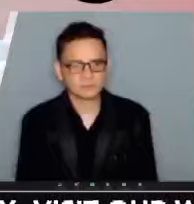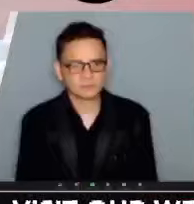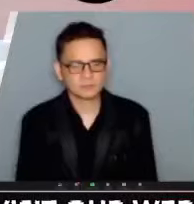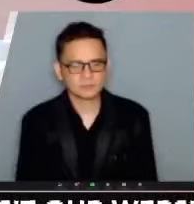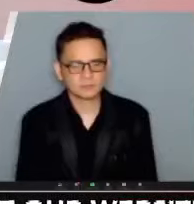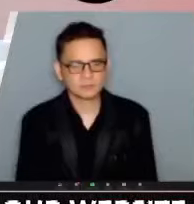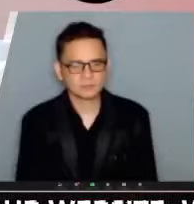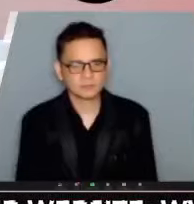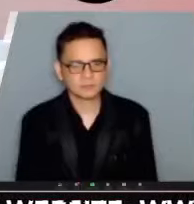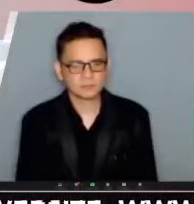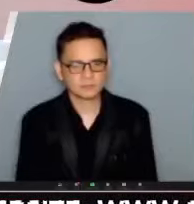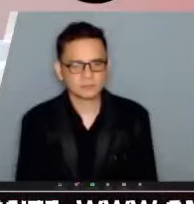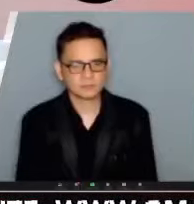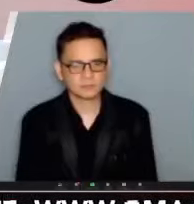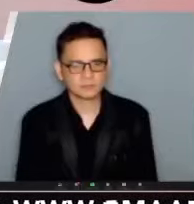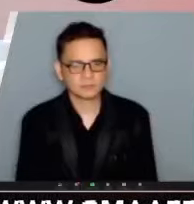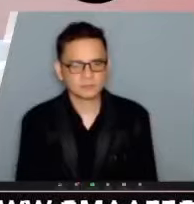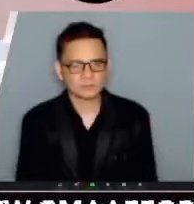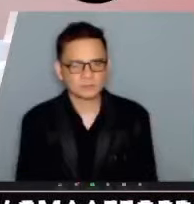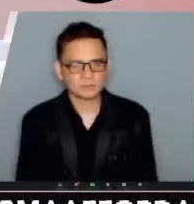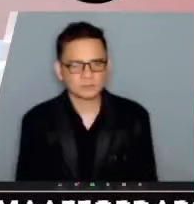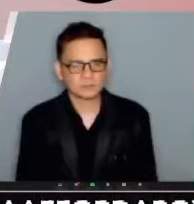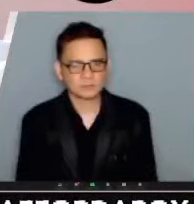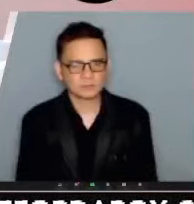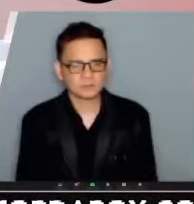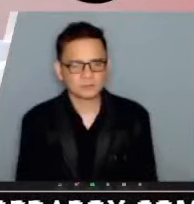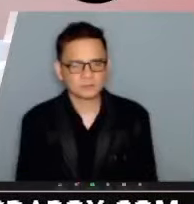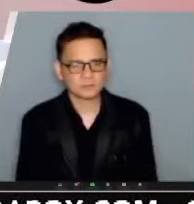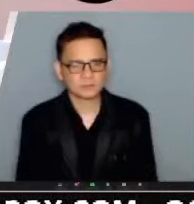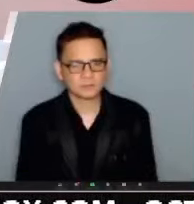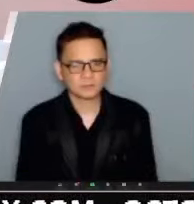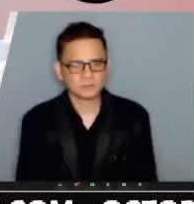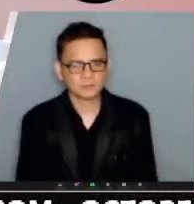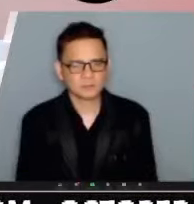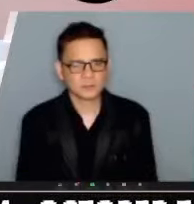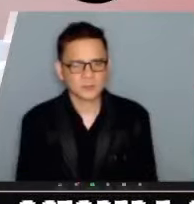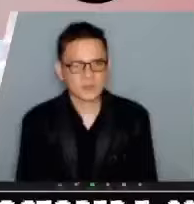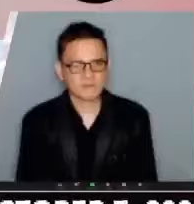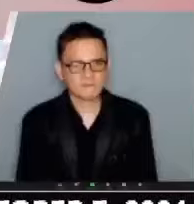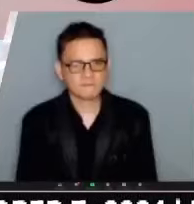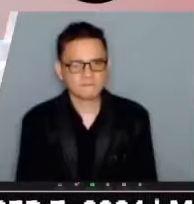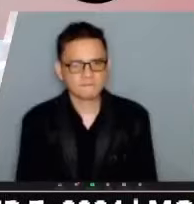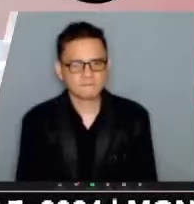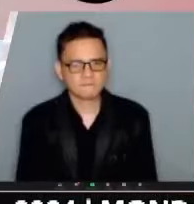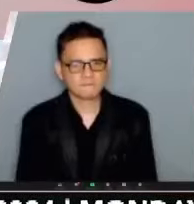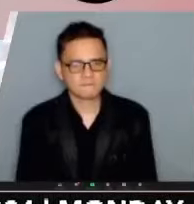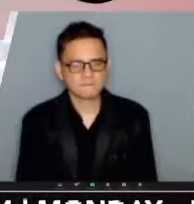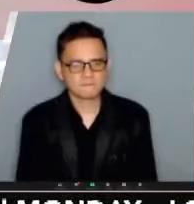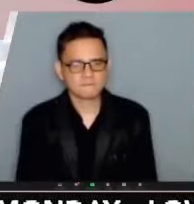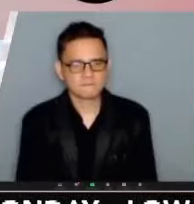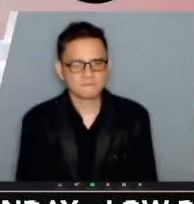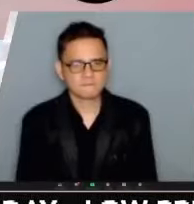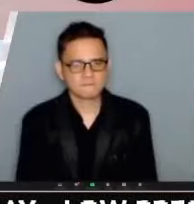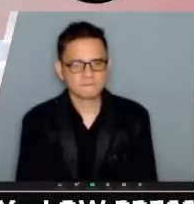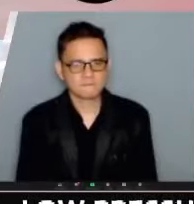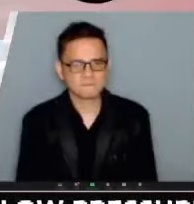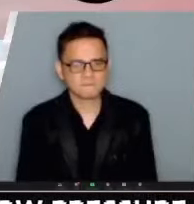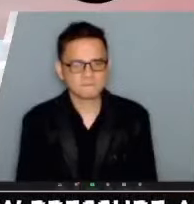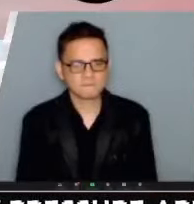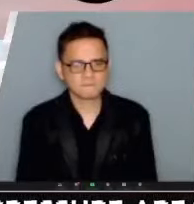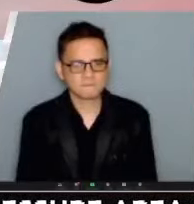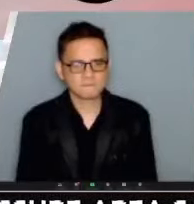gustong magtirahin ng mga tao, siguro yung mga isbala leaders. No? Kaya yung mga Pilipino doon,